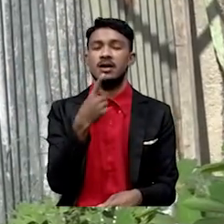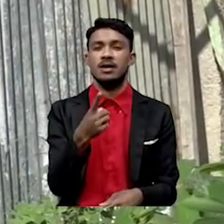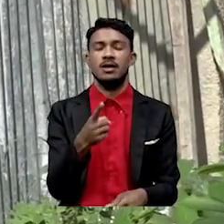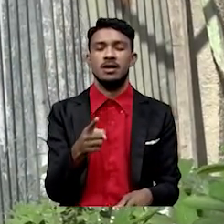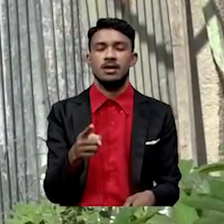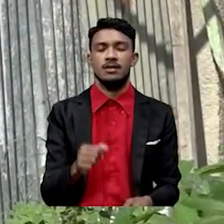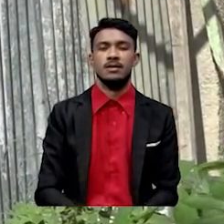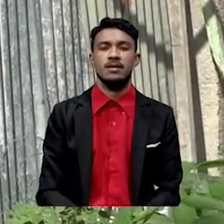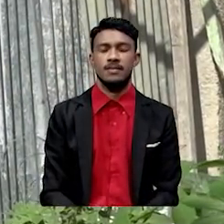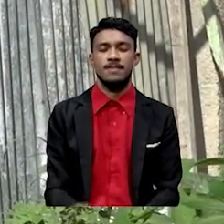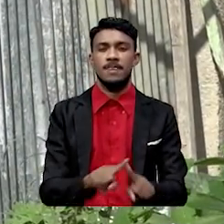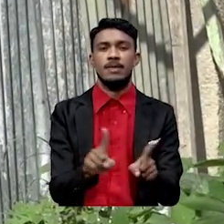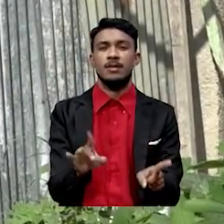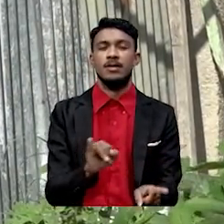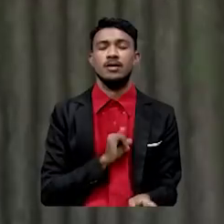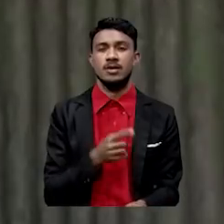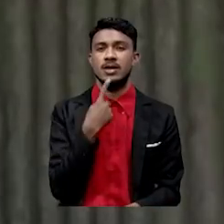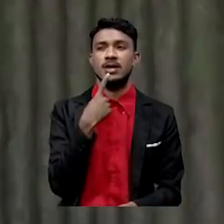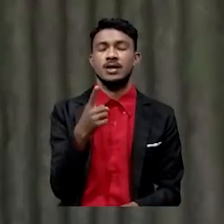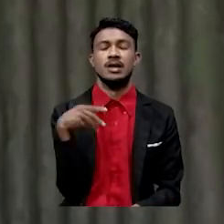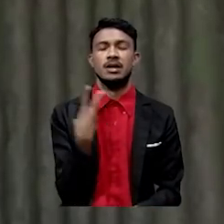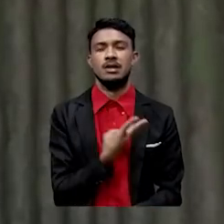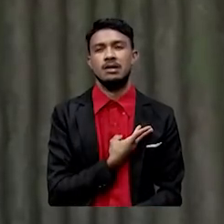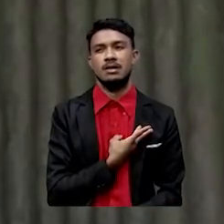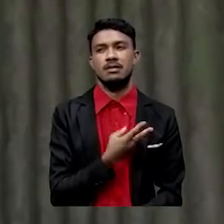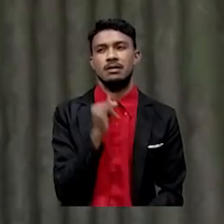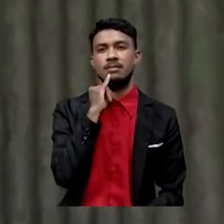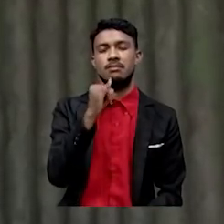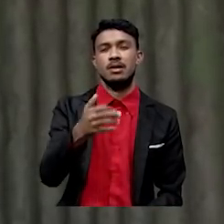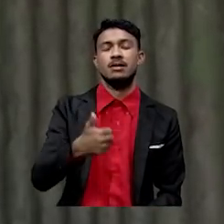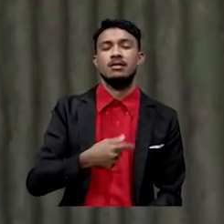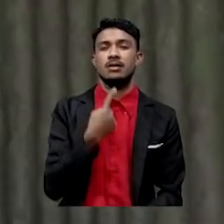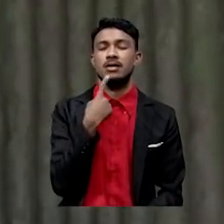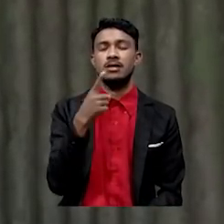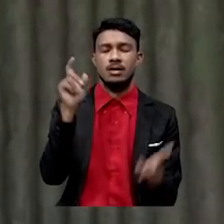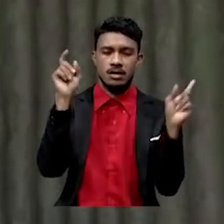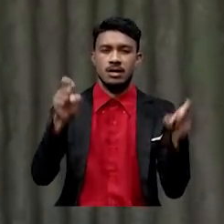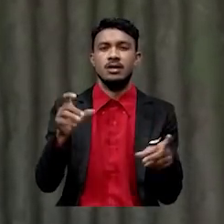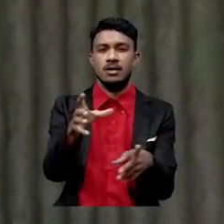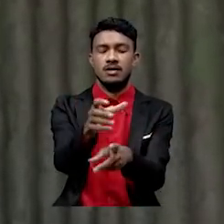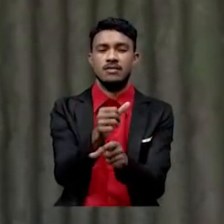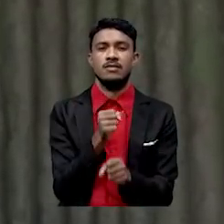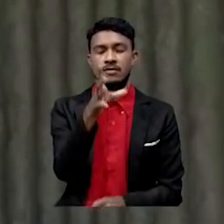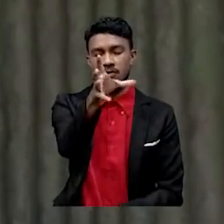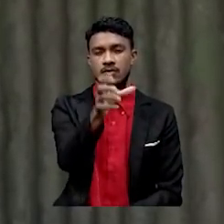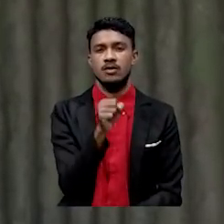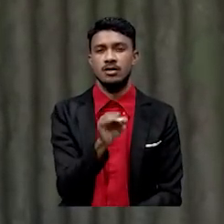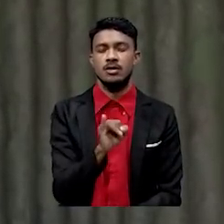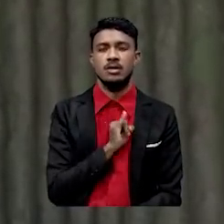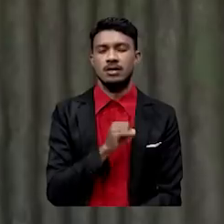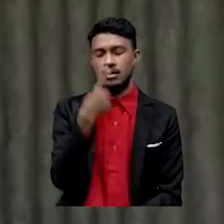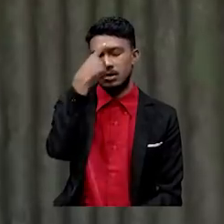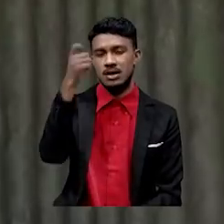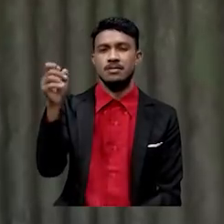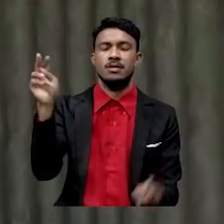sana hatang on lah hatang ni ita makala ubri ka ani tu no foti. Tapi ini si dari dalam tu ita tu